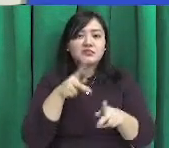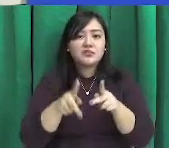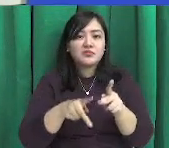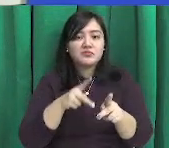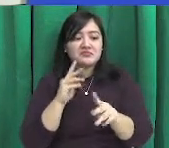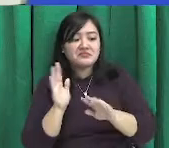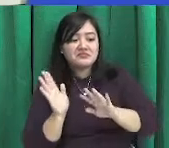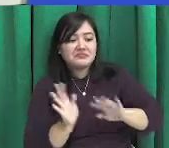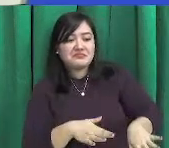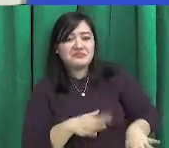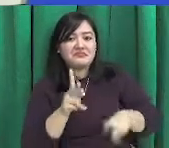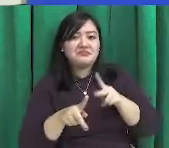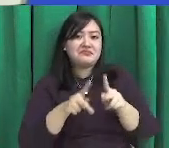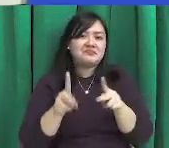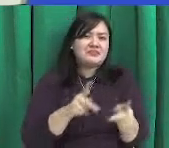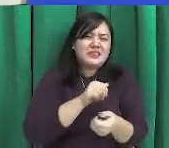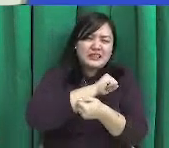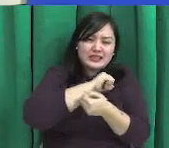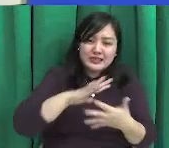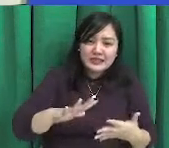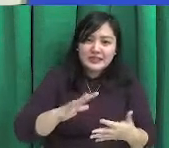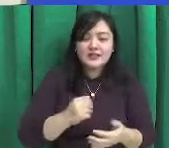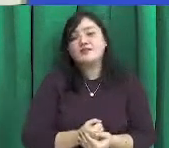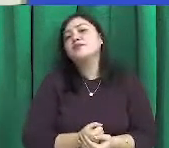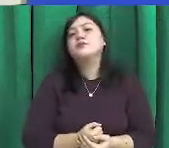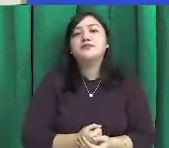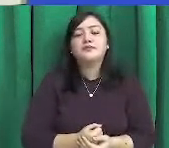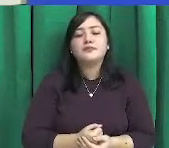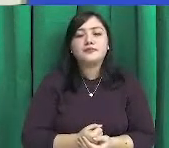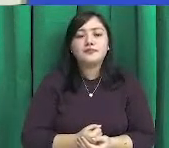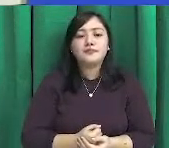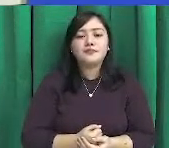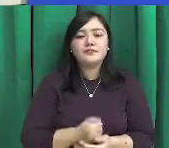money? Lack of income? Or